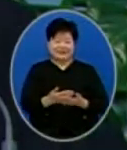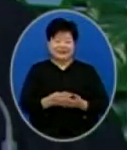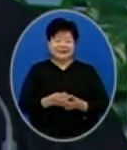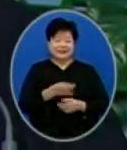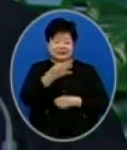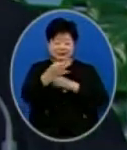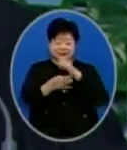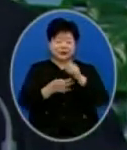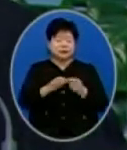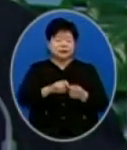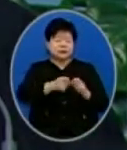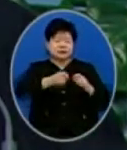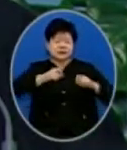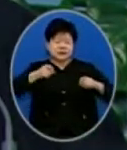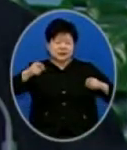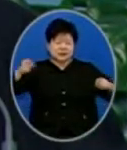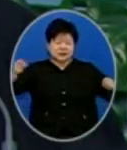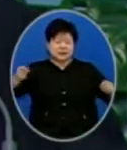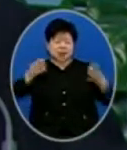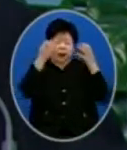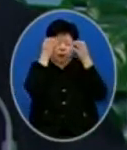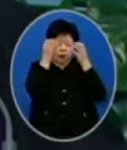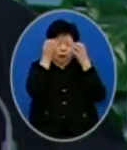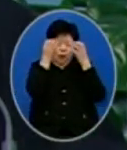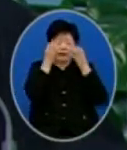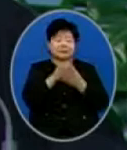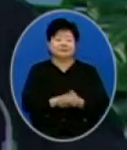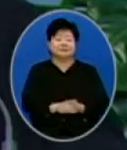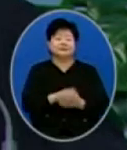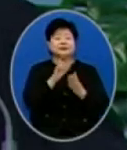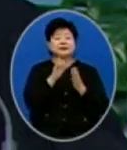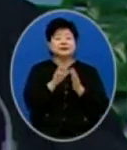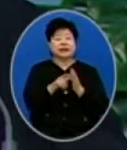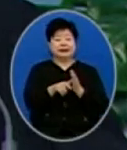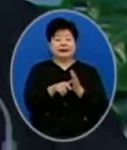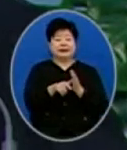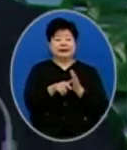14년 동안 길고 긴 고난의 시간이었습니다